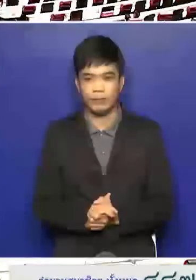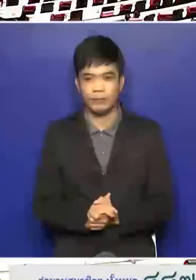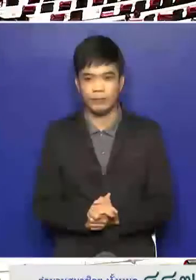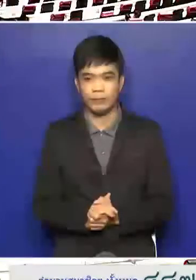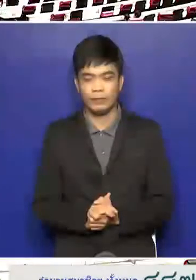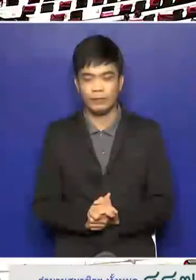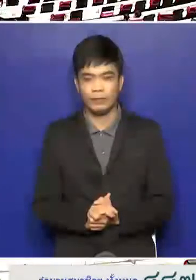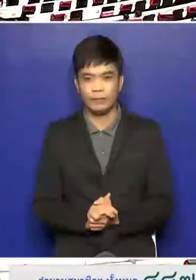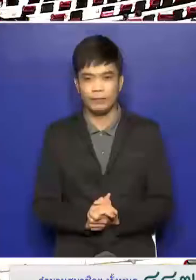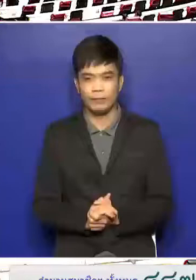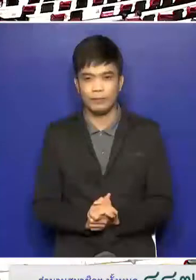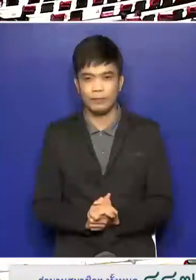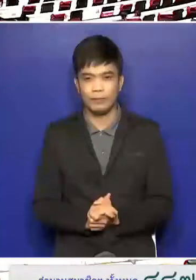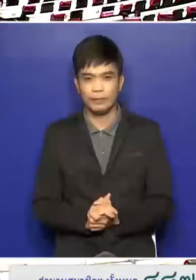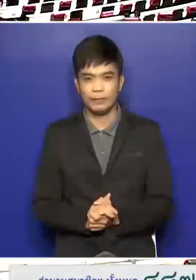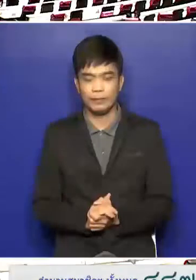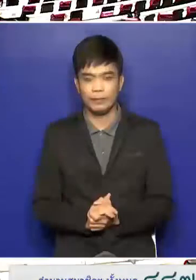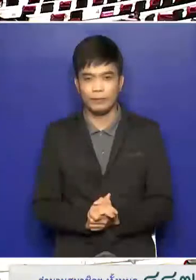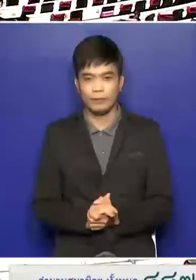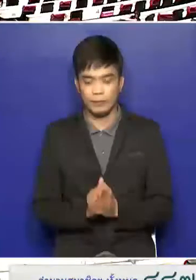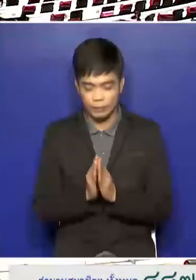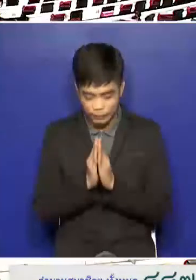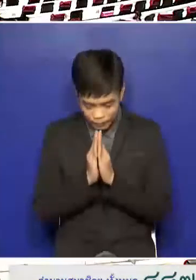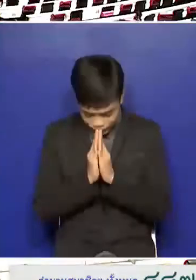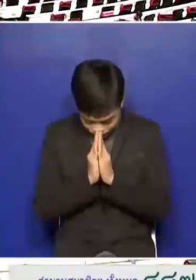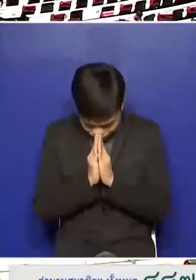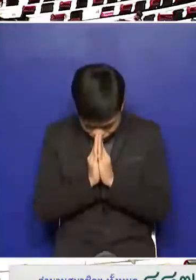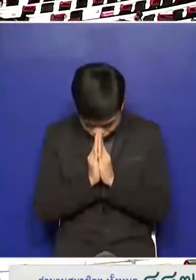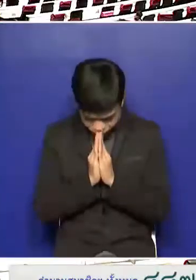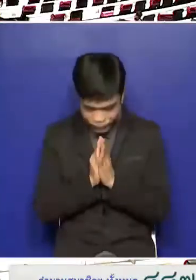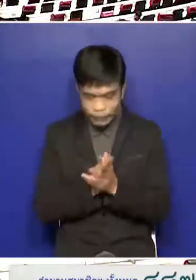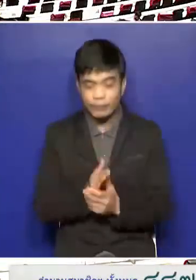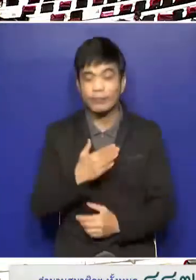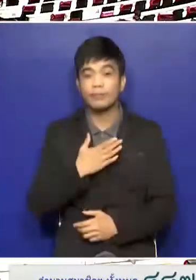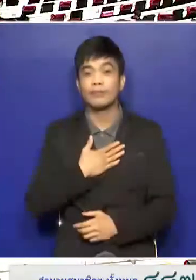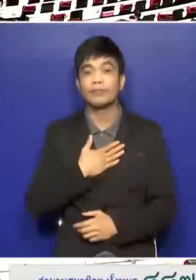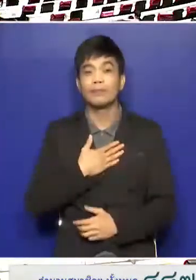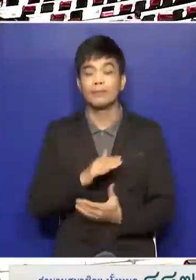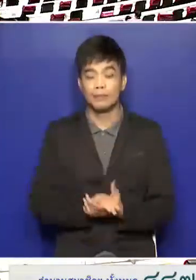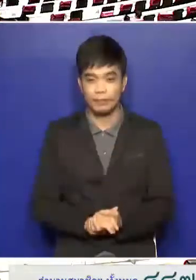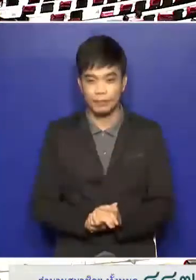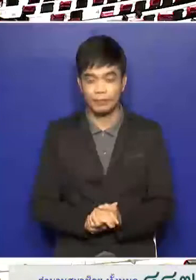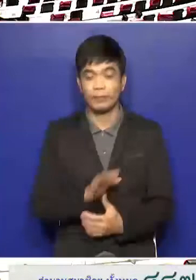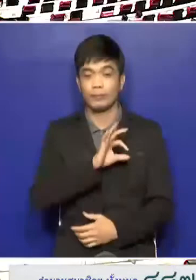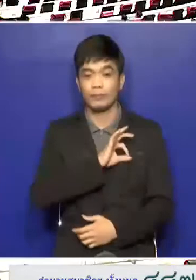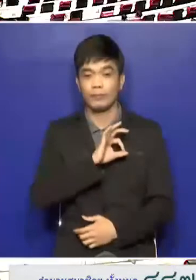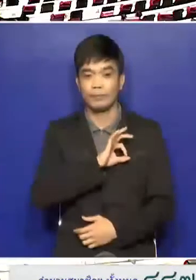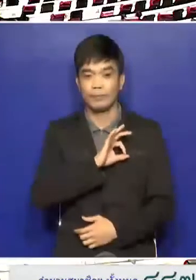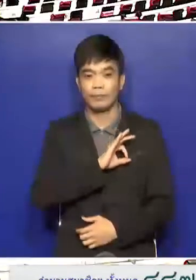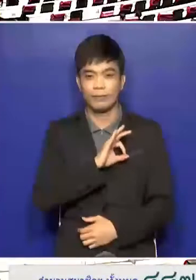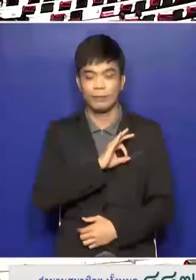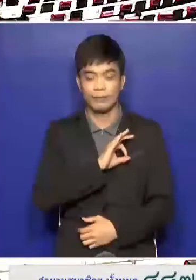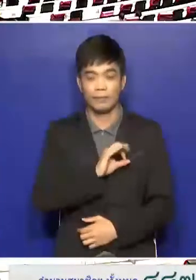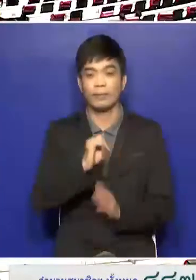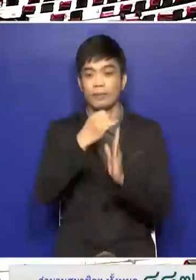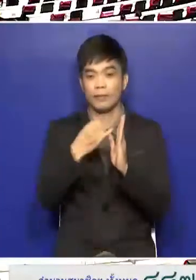ส่วนสริตบุตรเนียนสสประจินบุรีครับเชิญคร ับ เรียนท่านประธานสภาที่เคารพกระผมนายสริตบุตรเนียนสมาชิกสภาผู้แทนราษฎรจังหวั